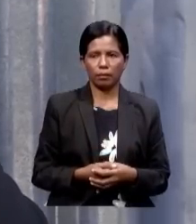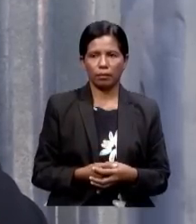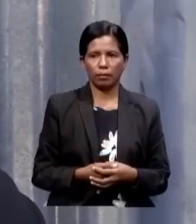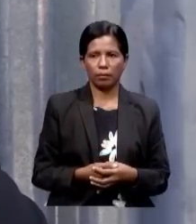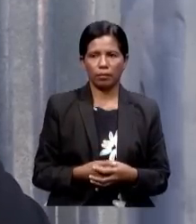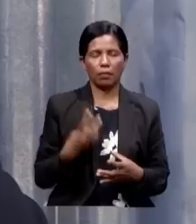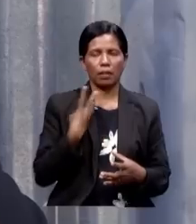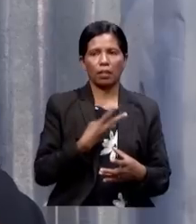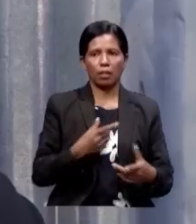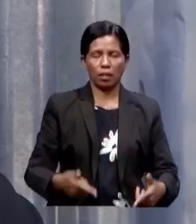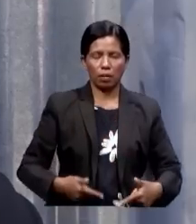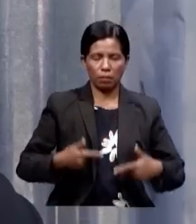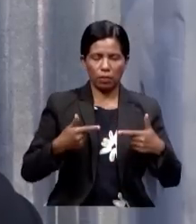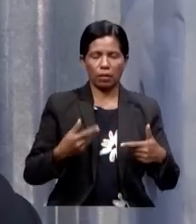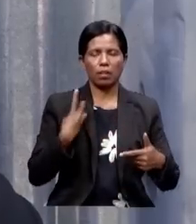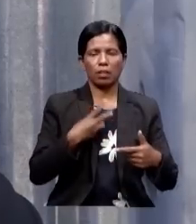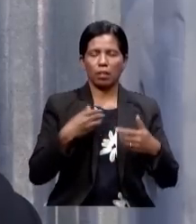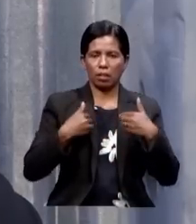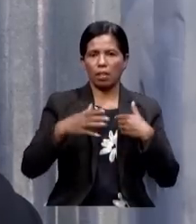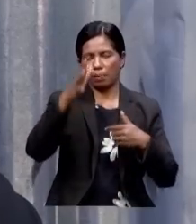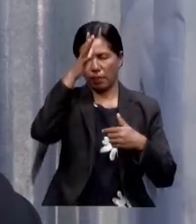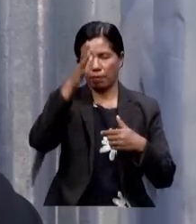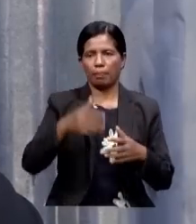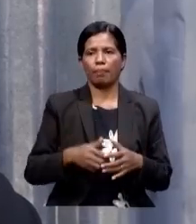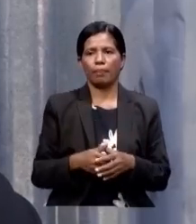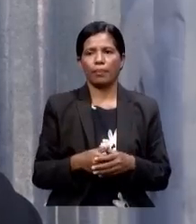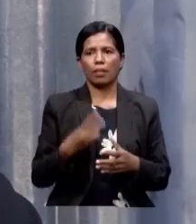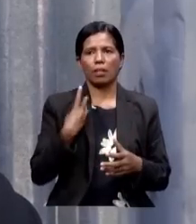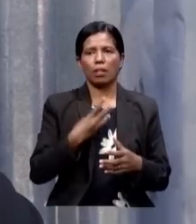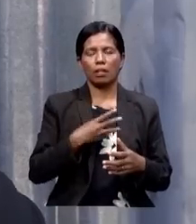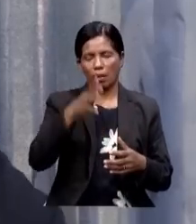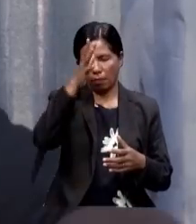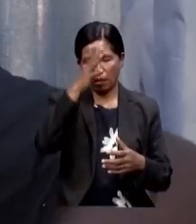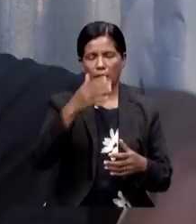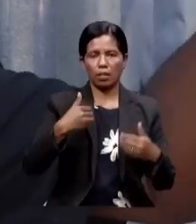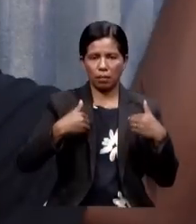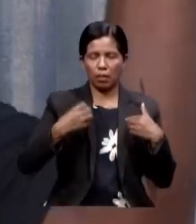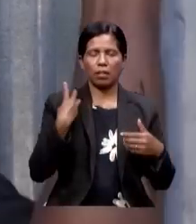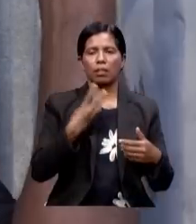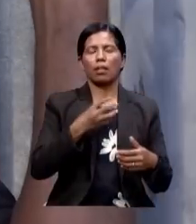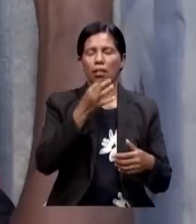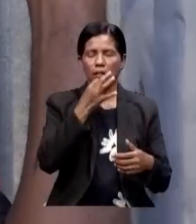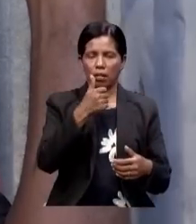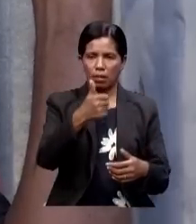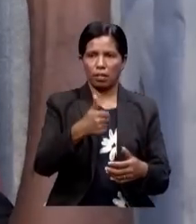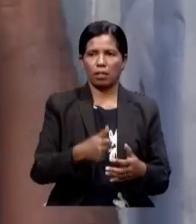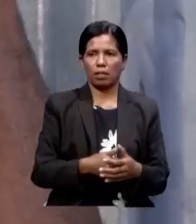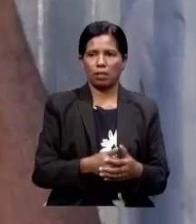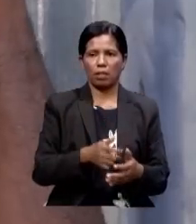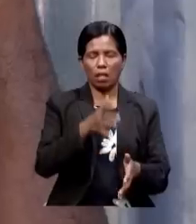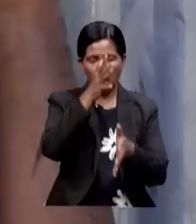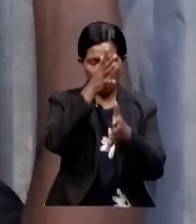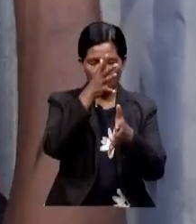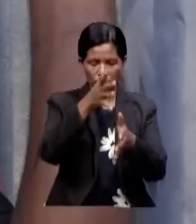Tema ni Morris ni ita naman iya. Ia mang ita han dia. Kalau hitam dah bu, mampu, mampu kan seniuna. Mampu berle